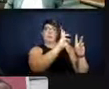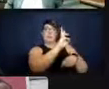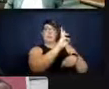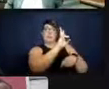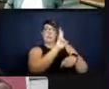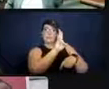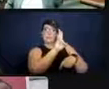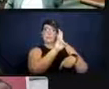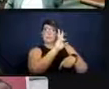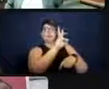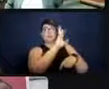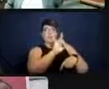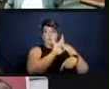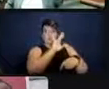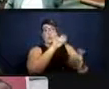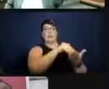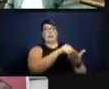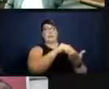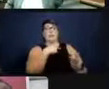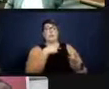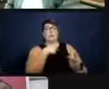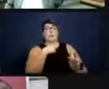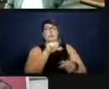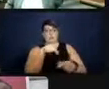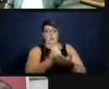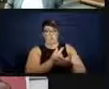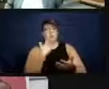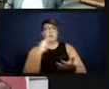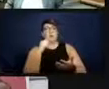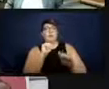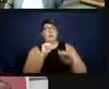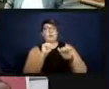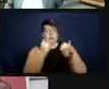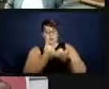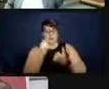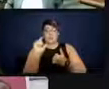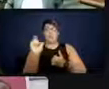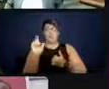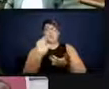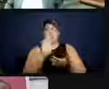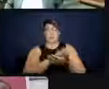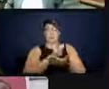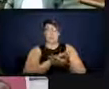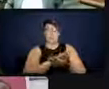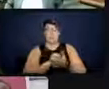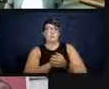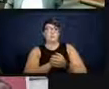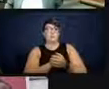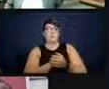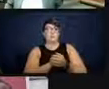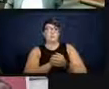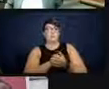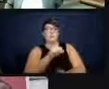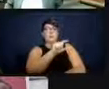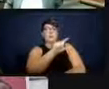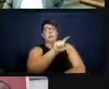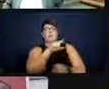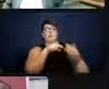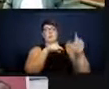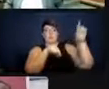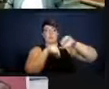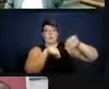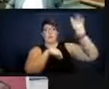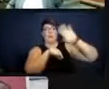6800 تخرجوا في العام الماضي، تخرجوا من أكاديميات لوزي. بالإضافة إلى هذا الموضوع، 746 من